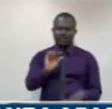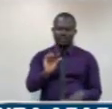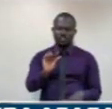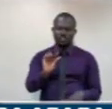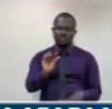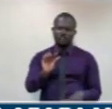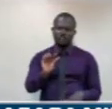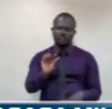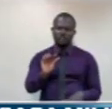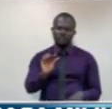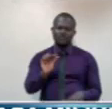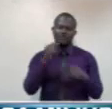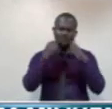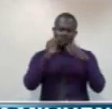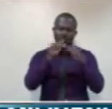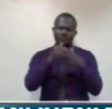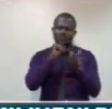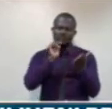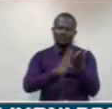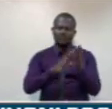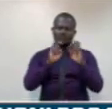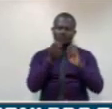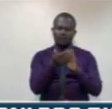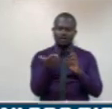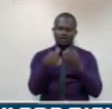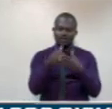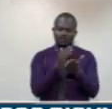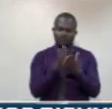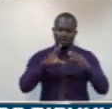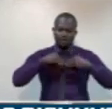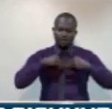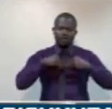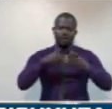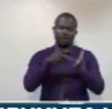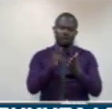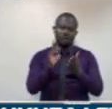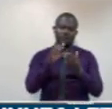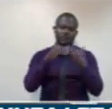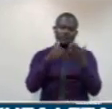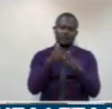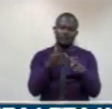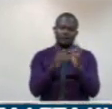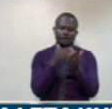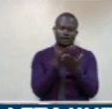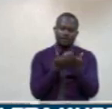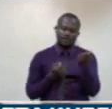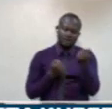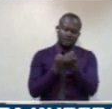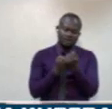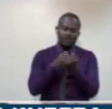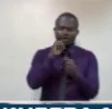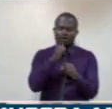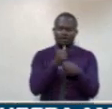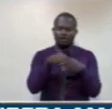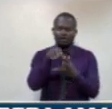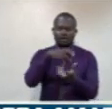Jenoside batishoboye Farije buvuga ko nta gihamya ko aba bana koko bemerewe kurihirwa n'ubuyobozi bw'iki kigo, kandi ko gusaba gufashwa na Farije bidakorwa